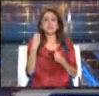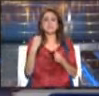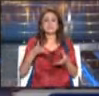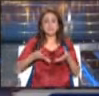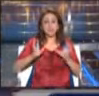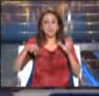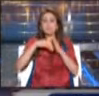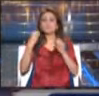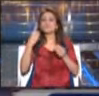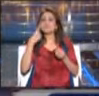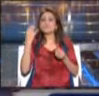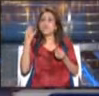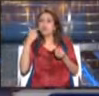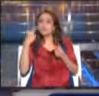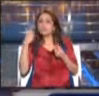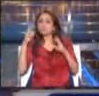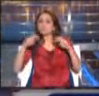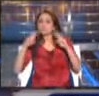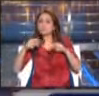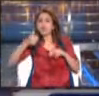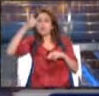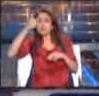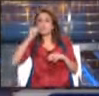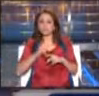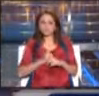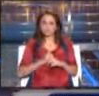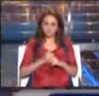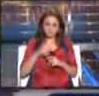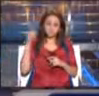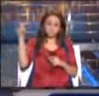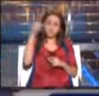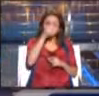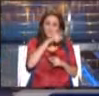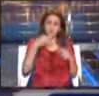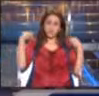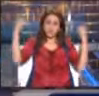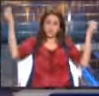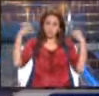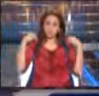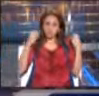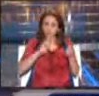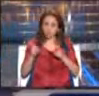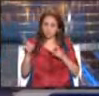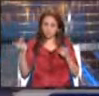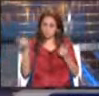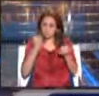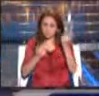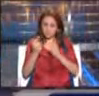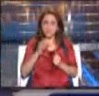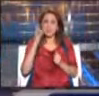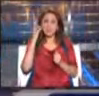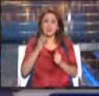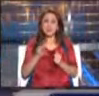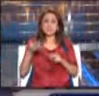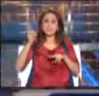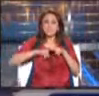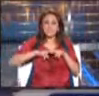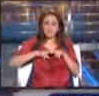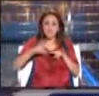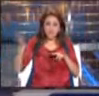النشاط الرياضي، والبعض الاخر مقتنع بان الرياضة لن تعود الا اذا كانت